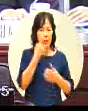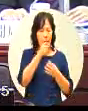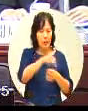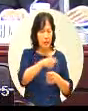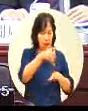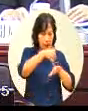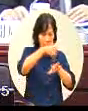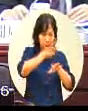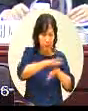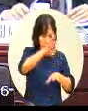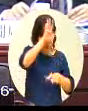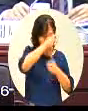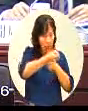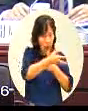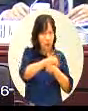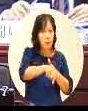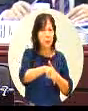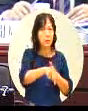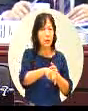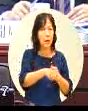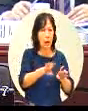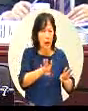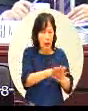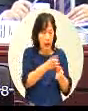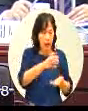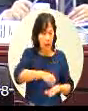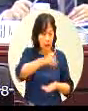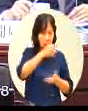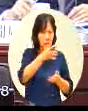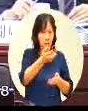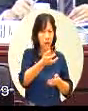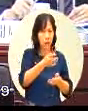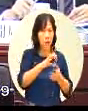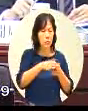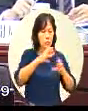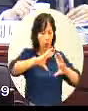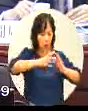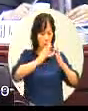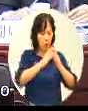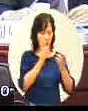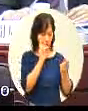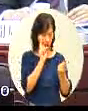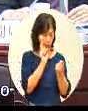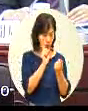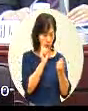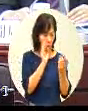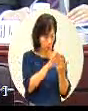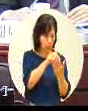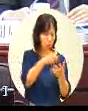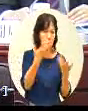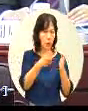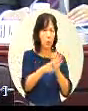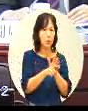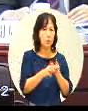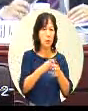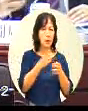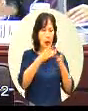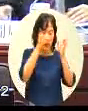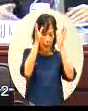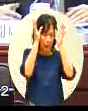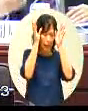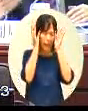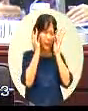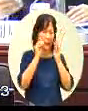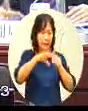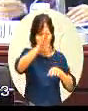是一个，刚刚提到，这是我们的国家要面对的问题，热带疾病的问